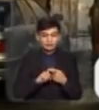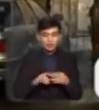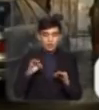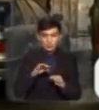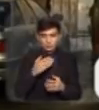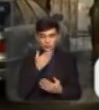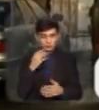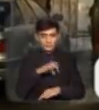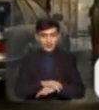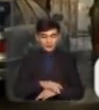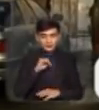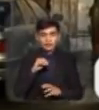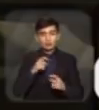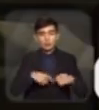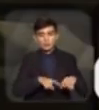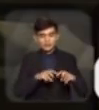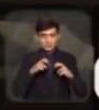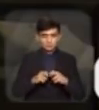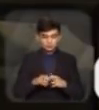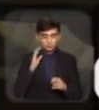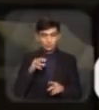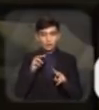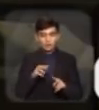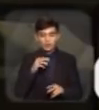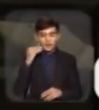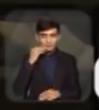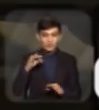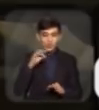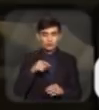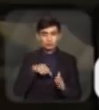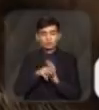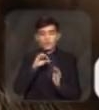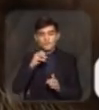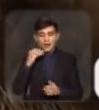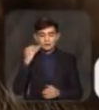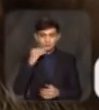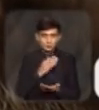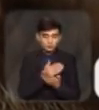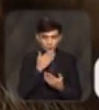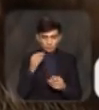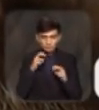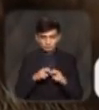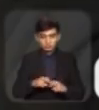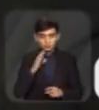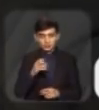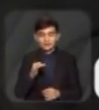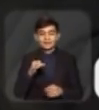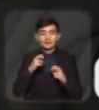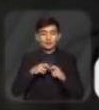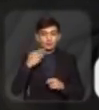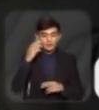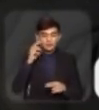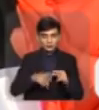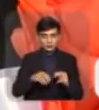причин создали комиссию совместно с Комитетом контроля качества и безопасности товаров и услуг. По результатам проверки сделают заключение.